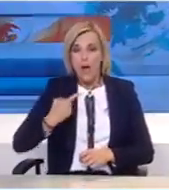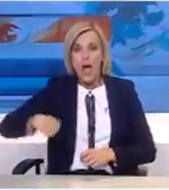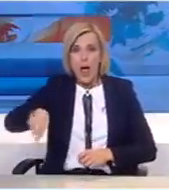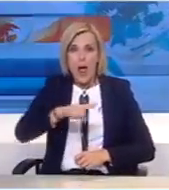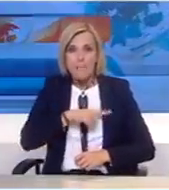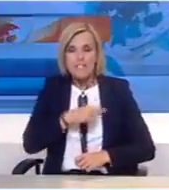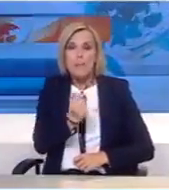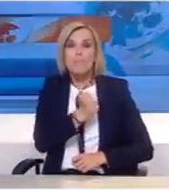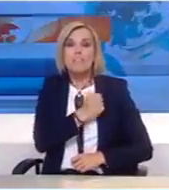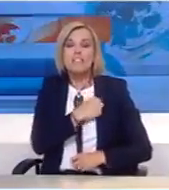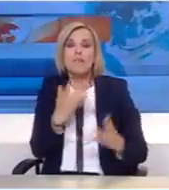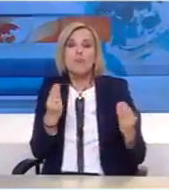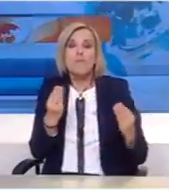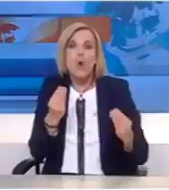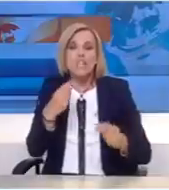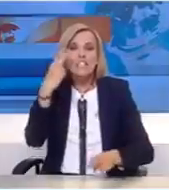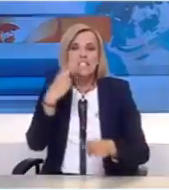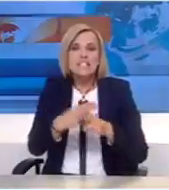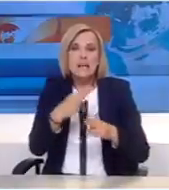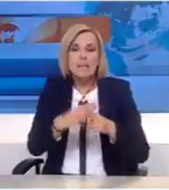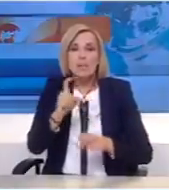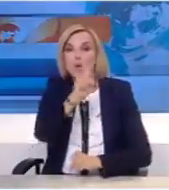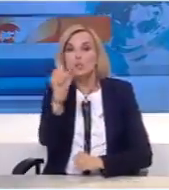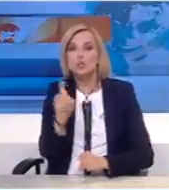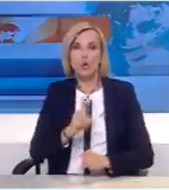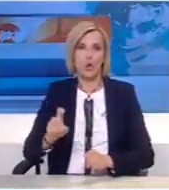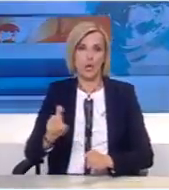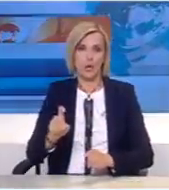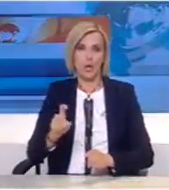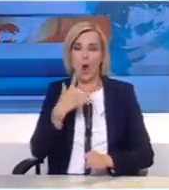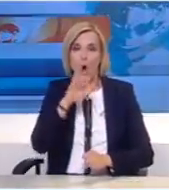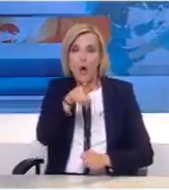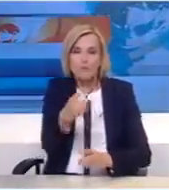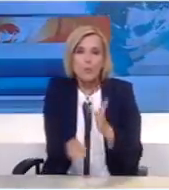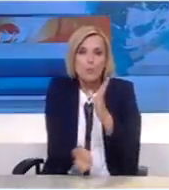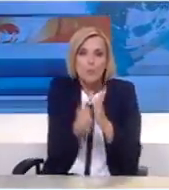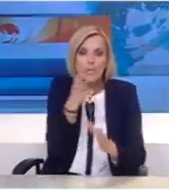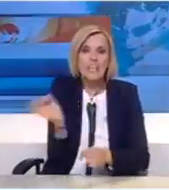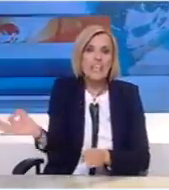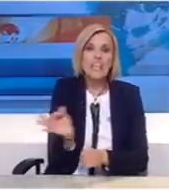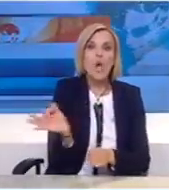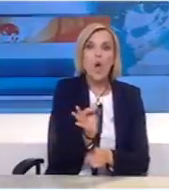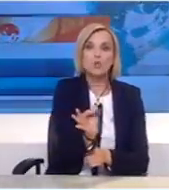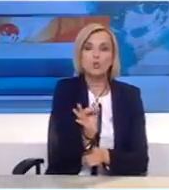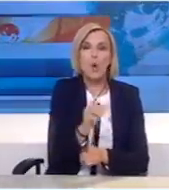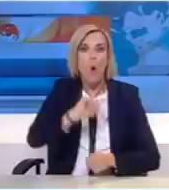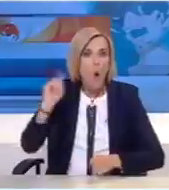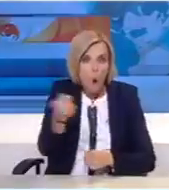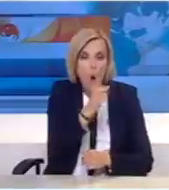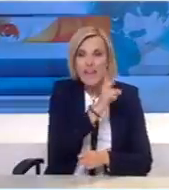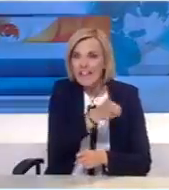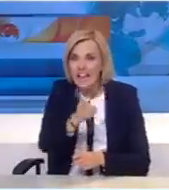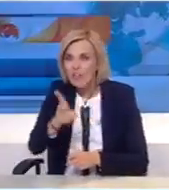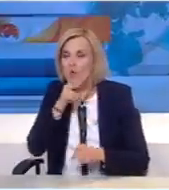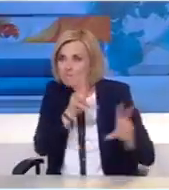ανθρώπων. Γιατί είναι ένας νέος ιός, στον οποίο δεν έχουμε ανοσία και κάποιοι κινδυνεύουν περισσότερο. Όλοι κινδυνεύουμε το ίδιο, αλλά